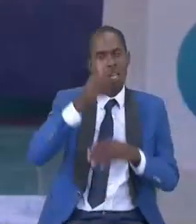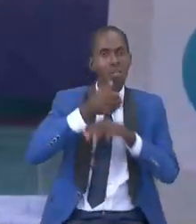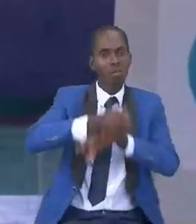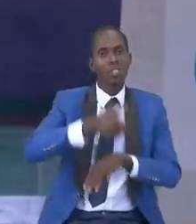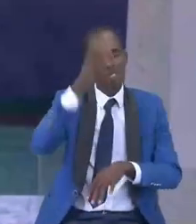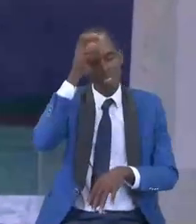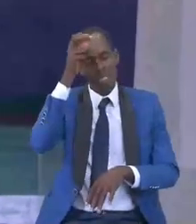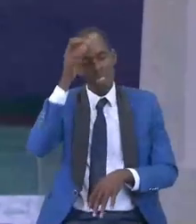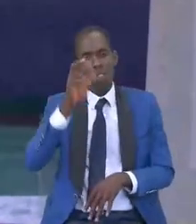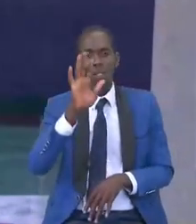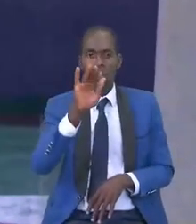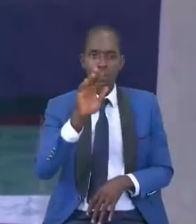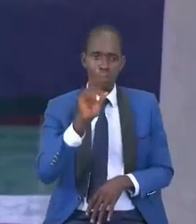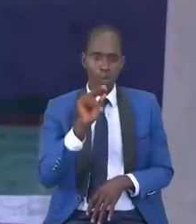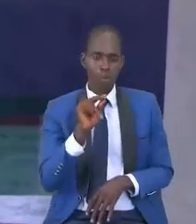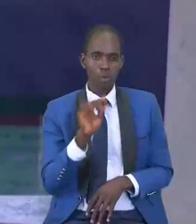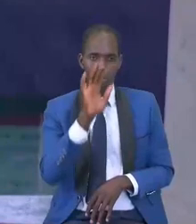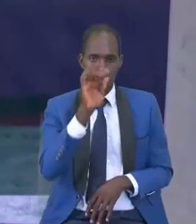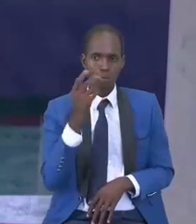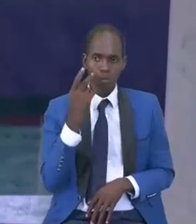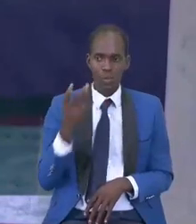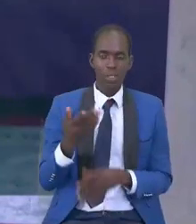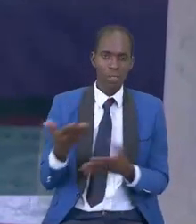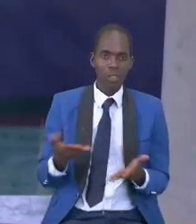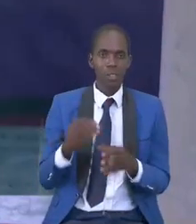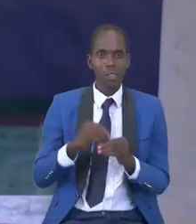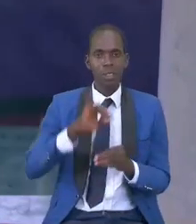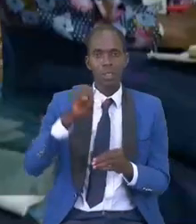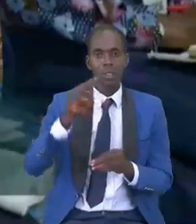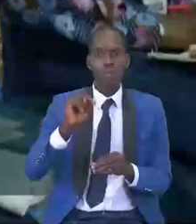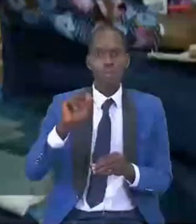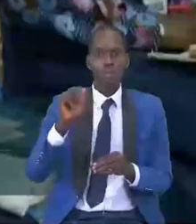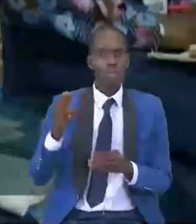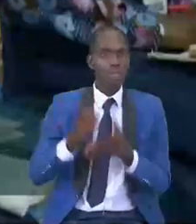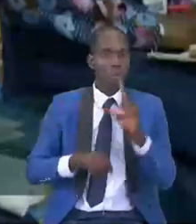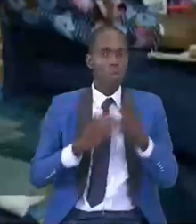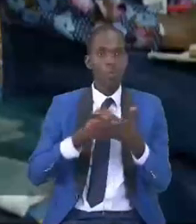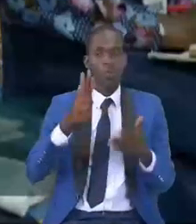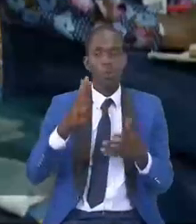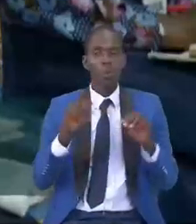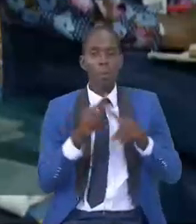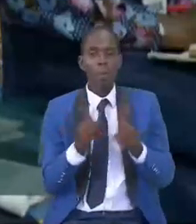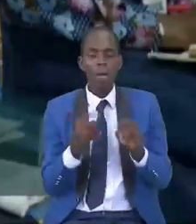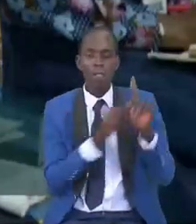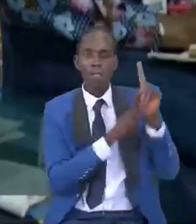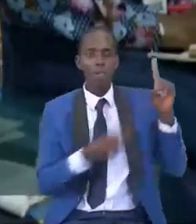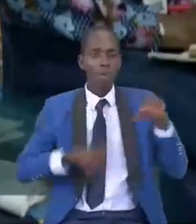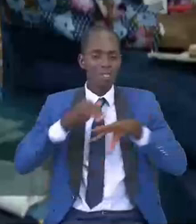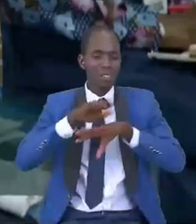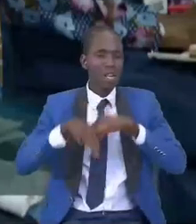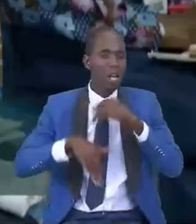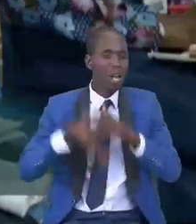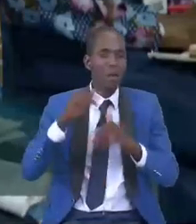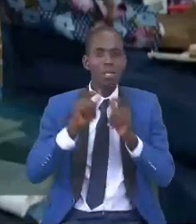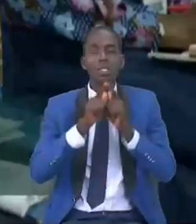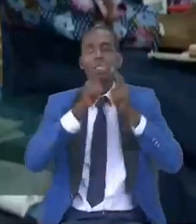Non, regardez ceci. En Jonas chapitre 1, verset 4, « Mais l'Éternel fit souffler sur